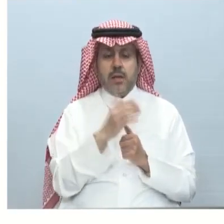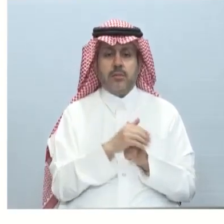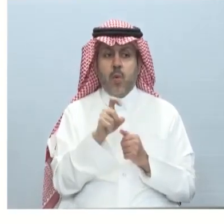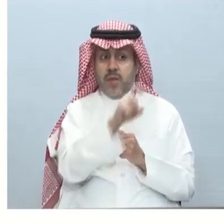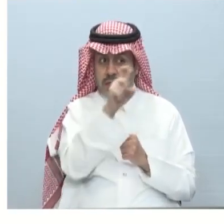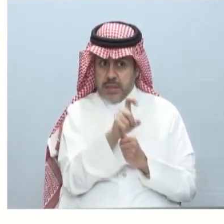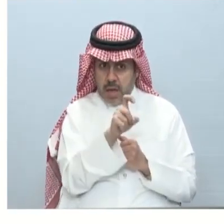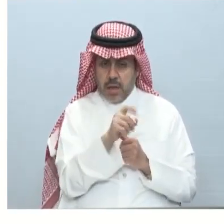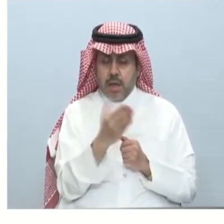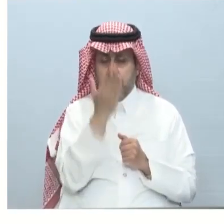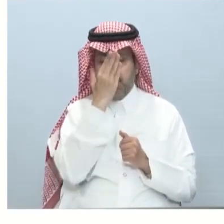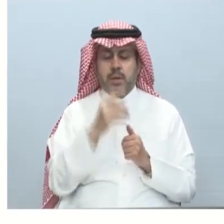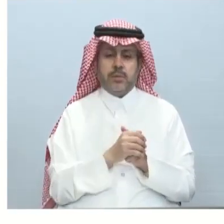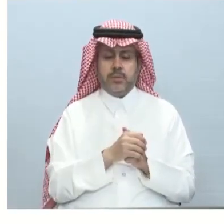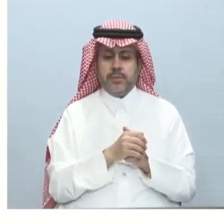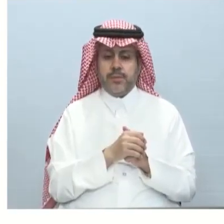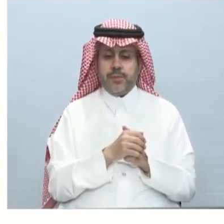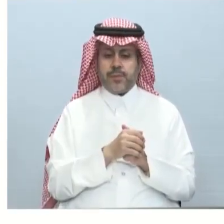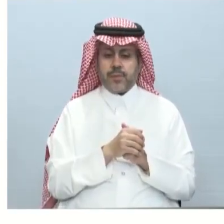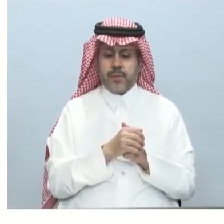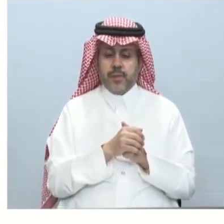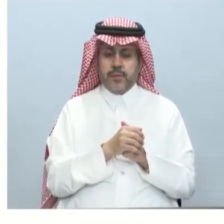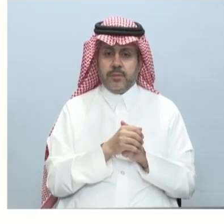الله سبحانه وتعالى واذا